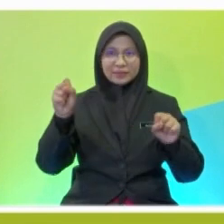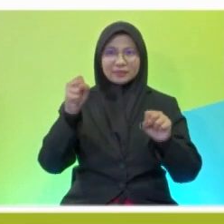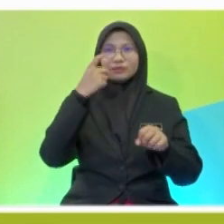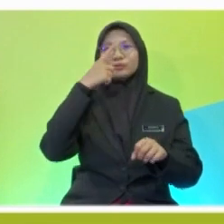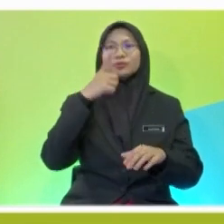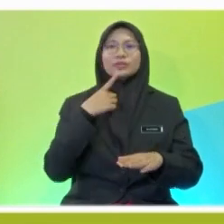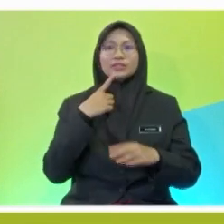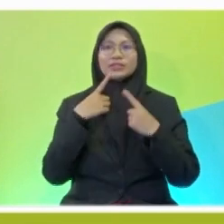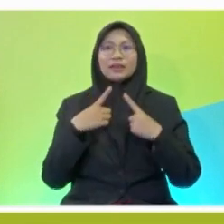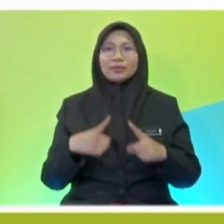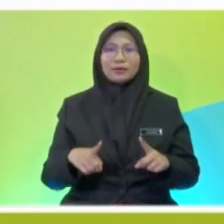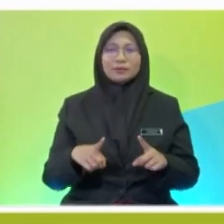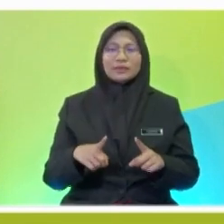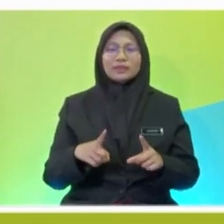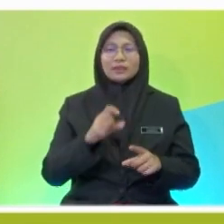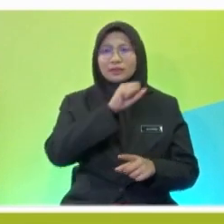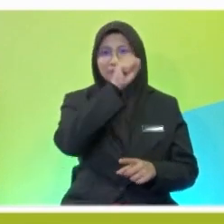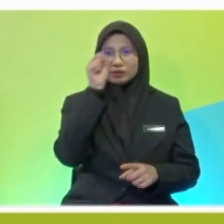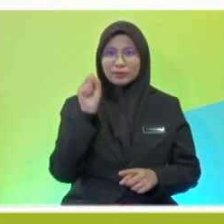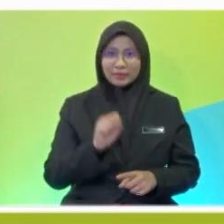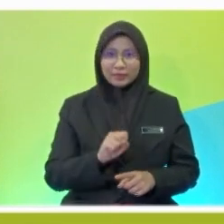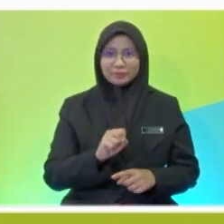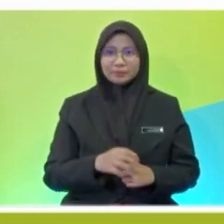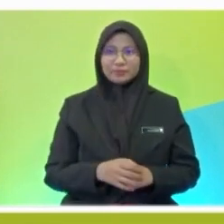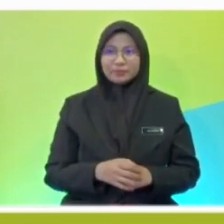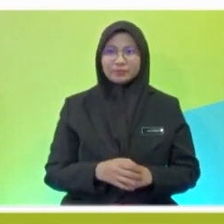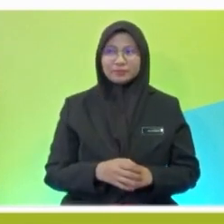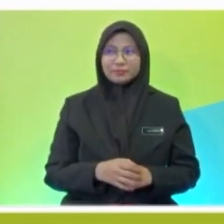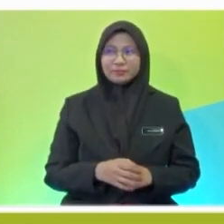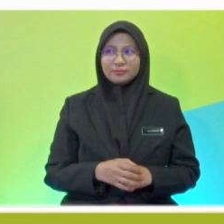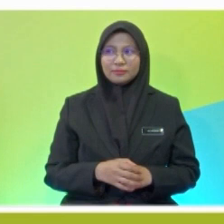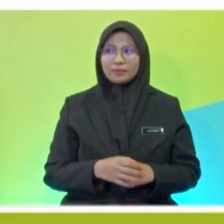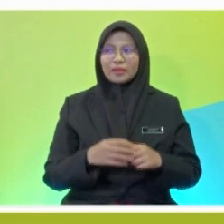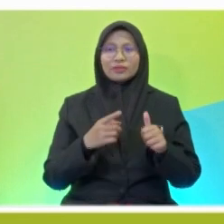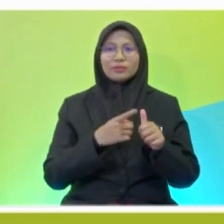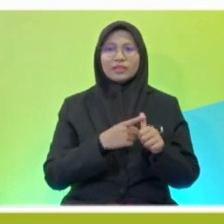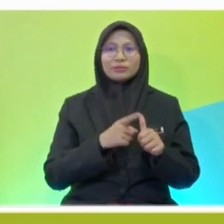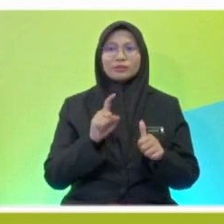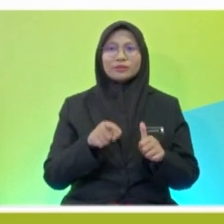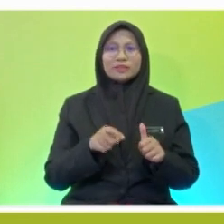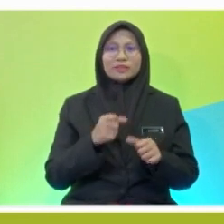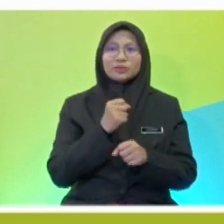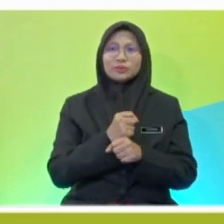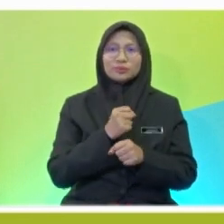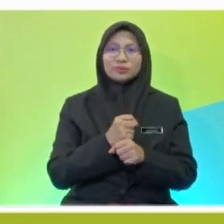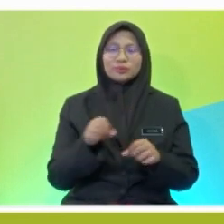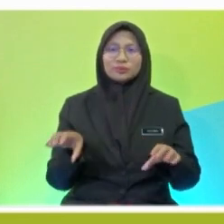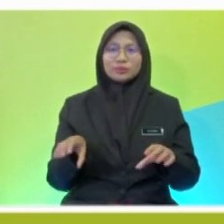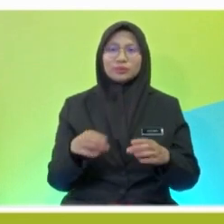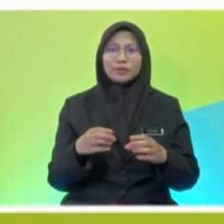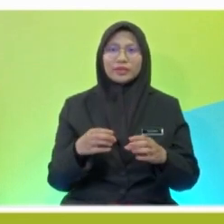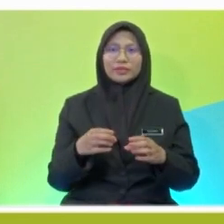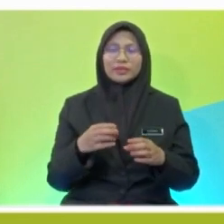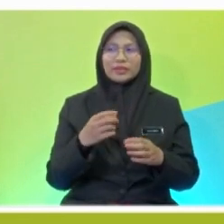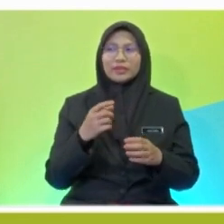menyiapkan diri mereka dengan persediaan mengulang kajian konsisten bersungguh-sungguh membuat letih to be memahami